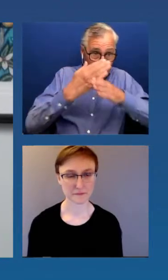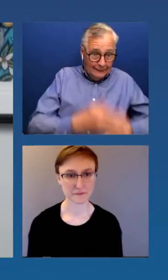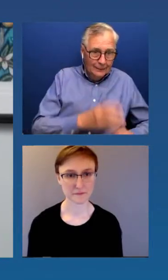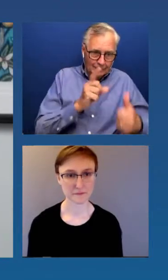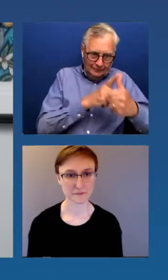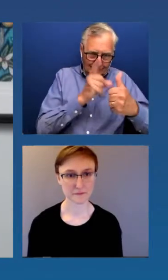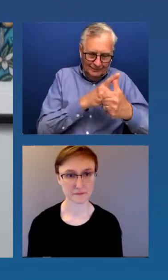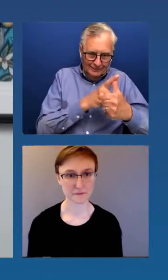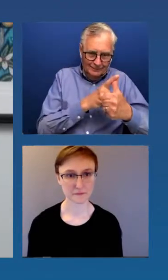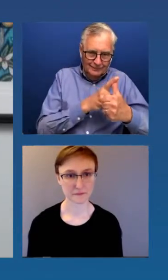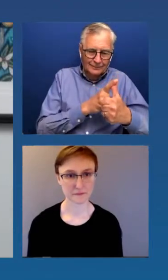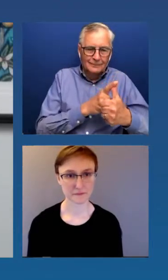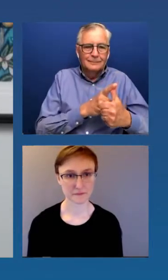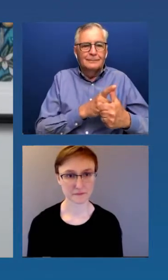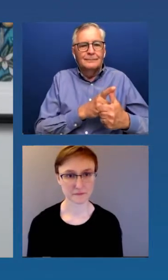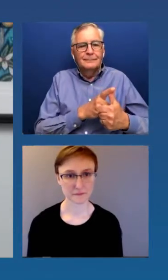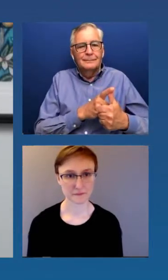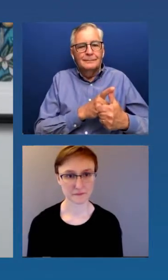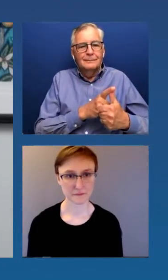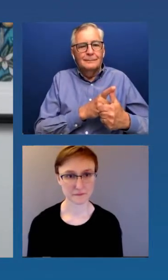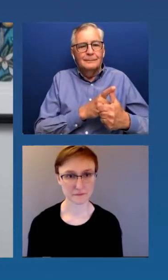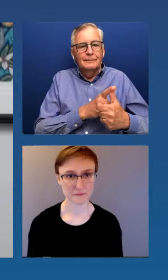premièrement. Et